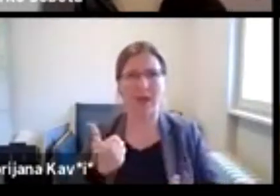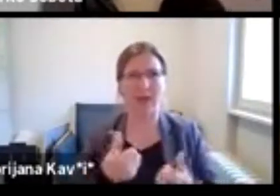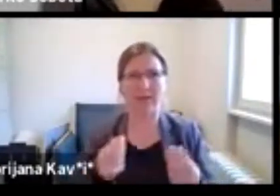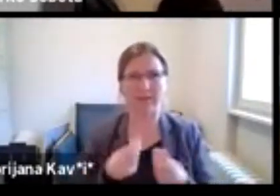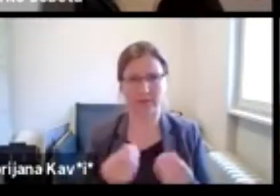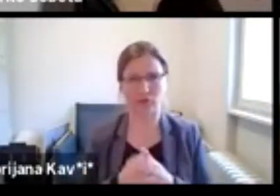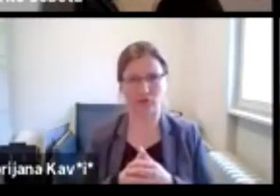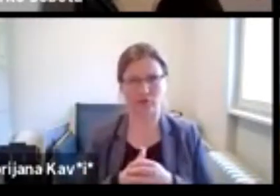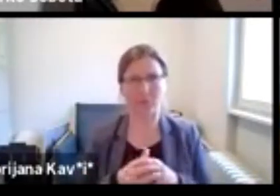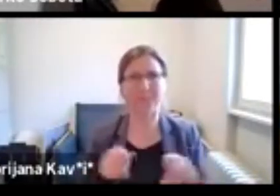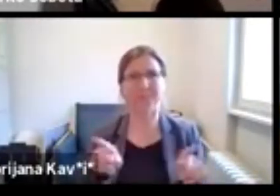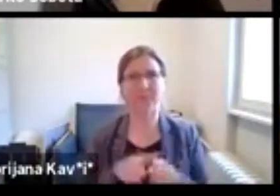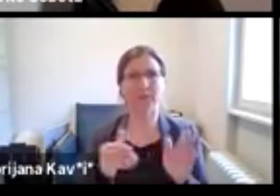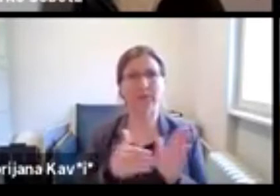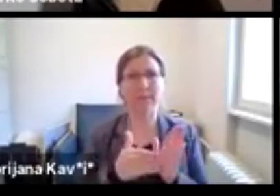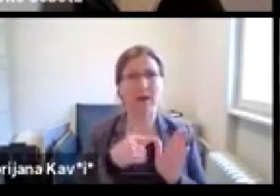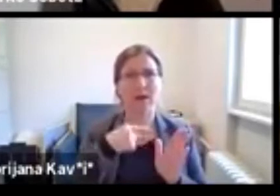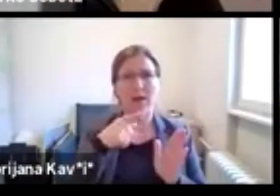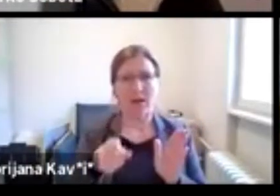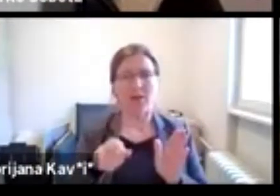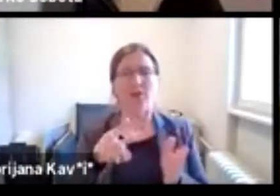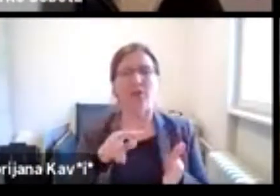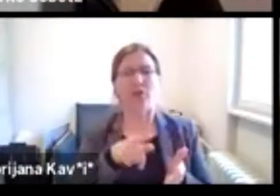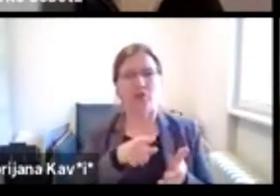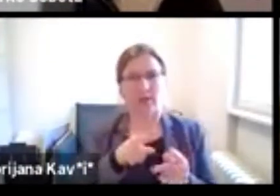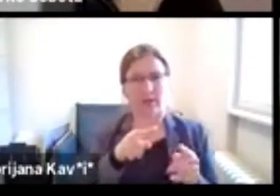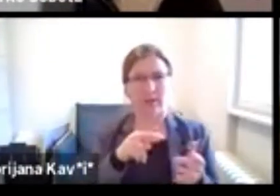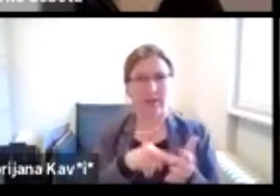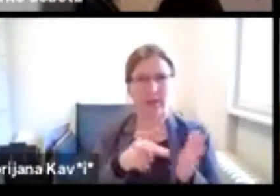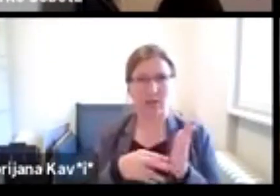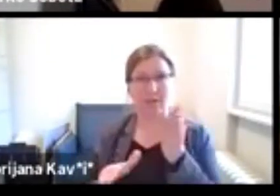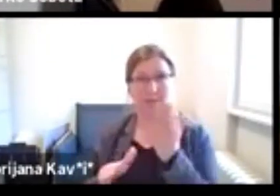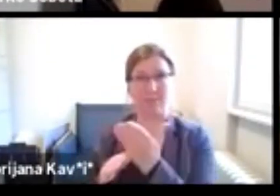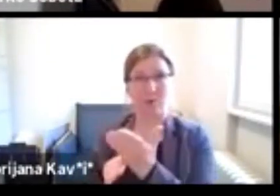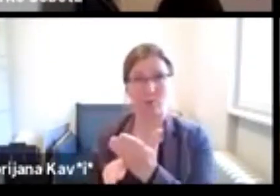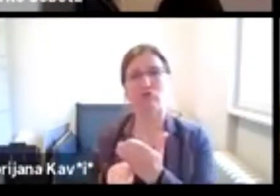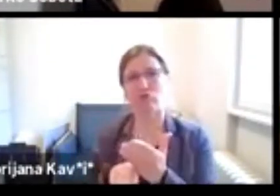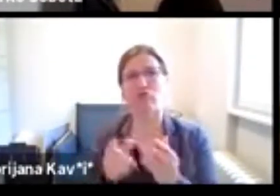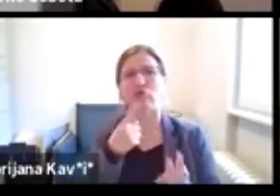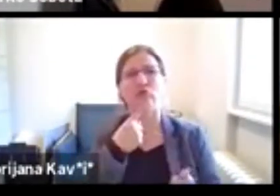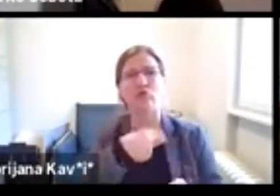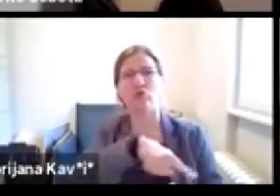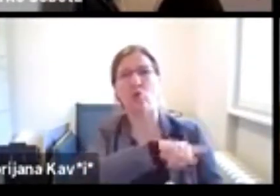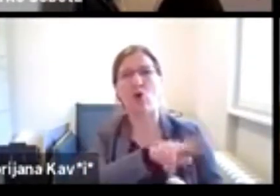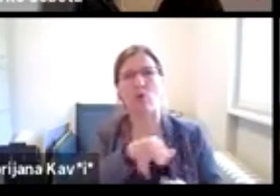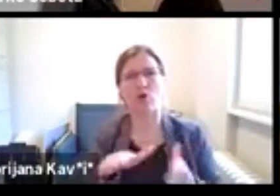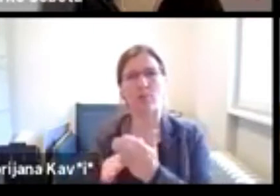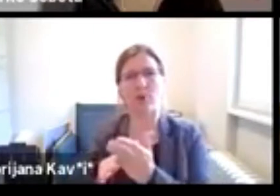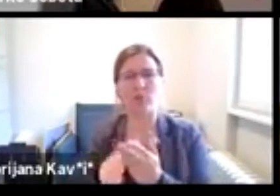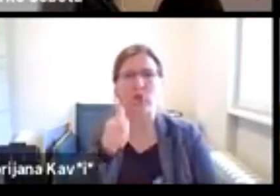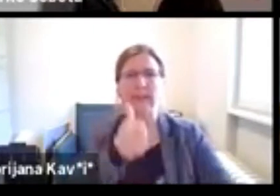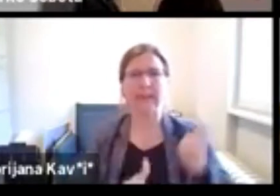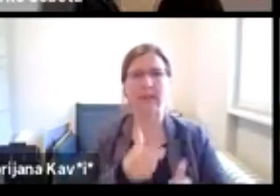Trebam naglasiti još da kod same pomoći, pomoć osobi može dati ili član obitelji ili osobni